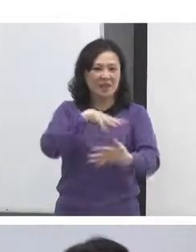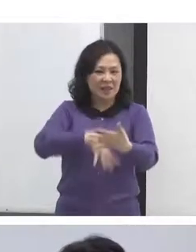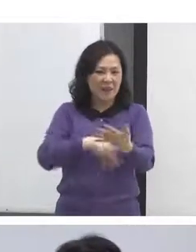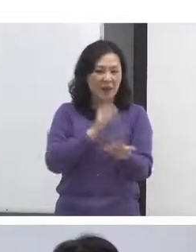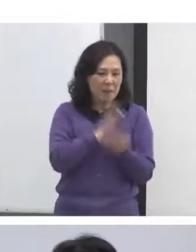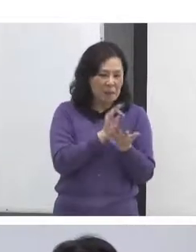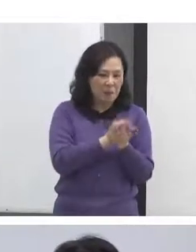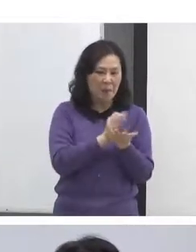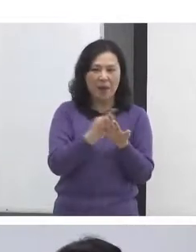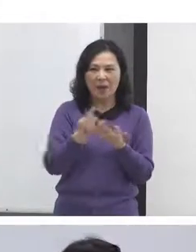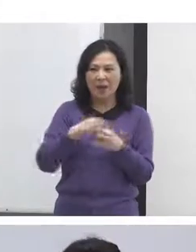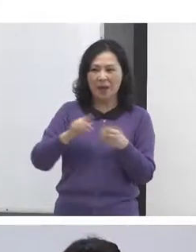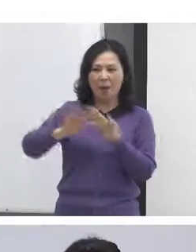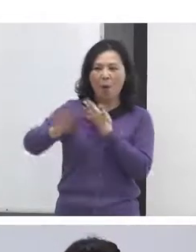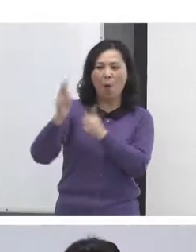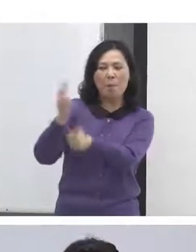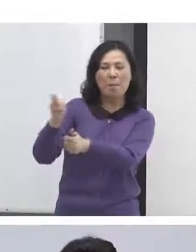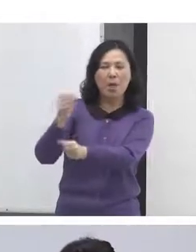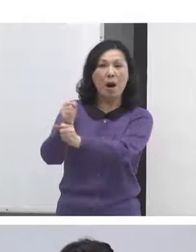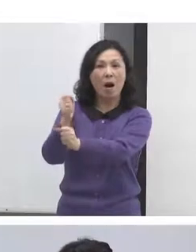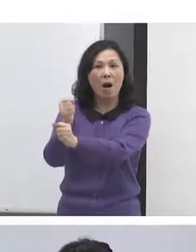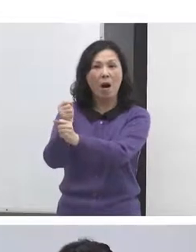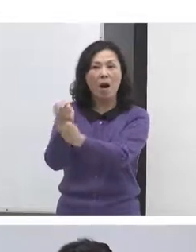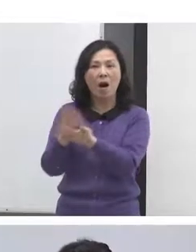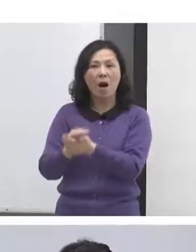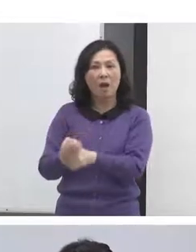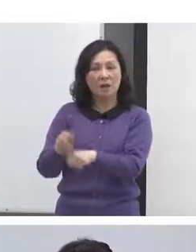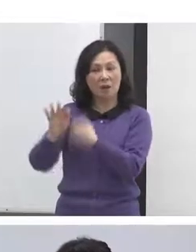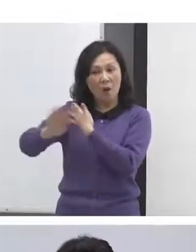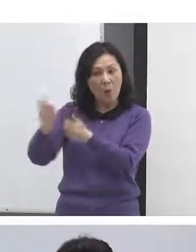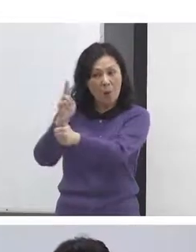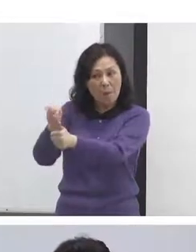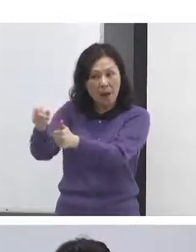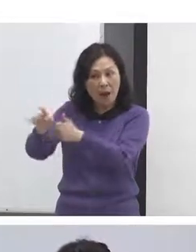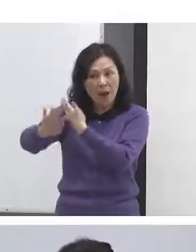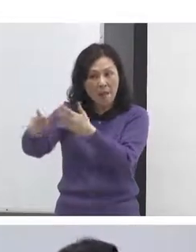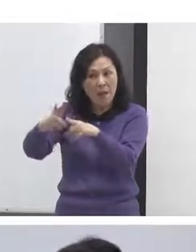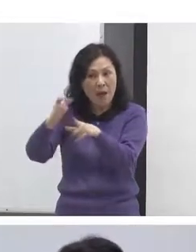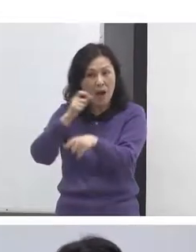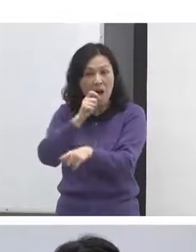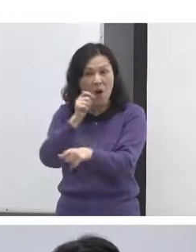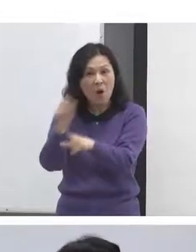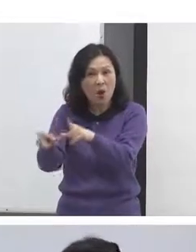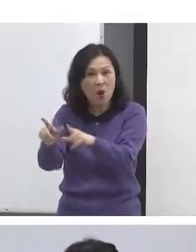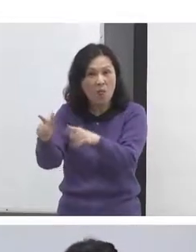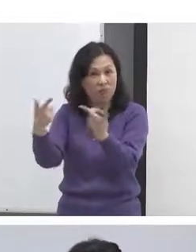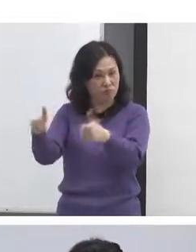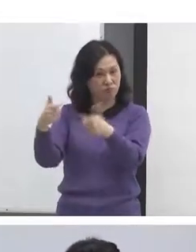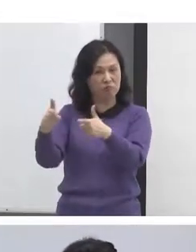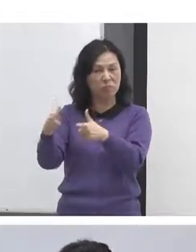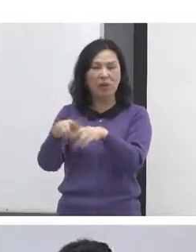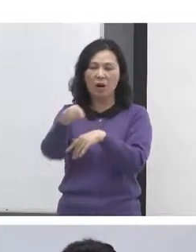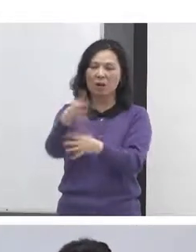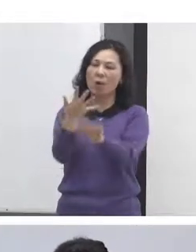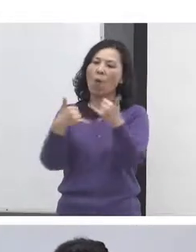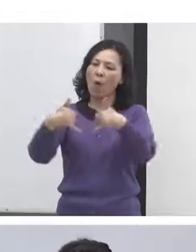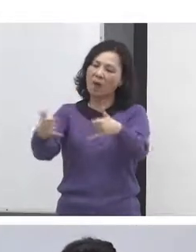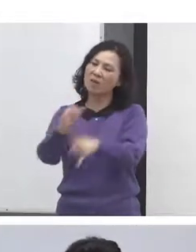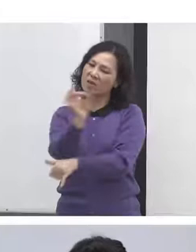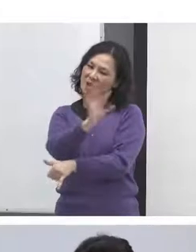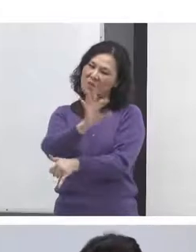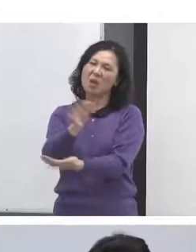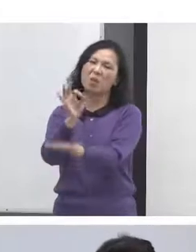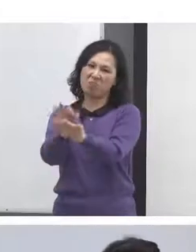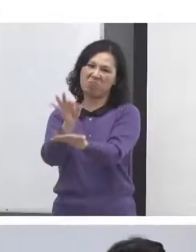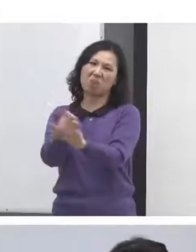包出去，然后同时这个外包的对象不是别的公司，不是别的劳工，而是网络上免费或低价的。